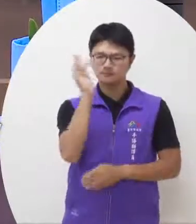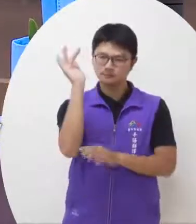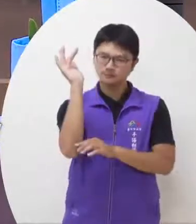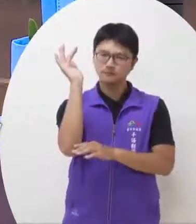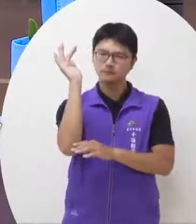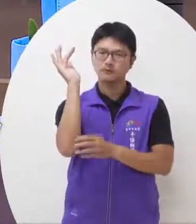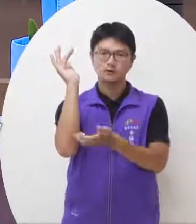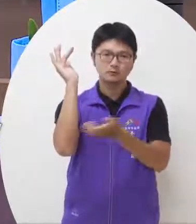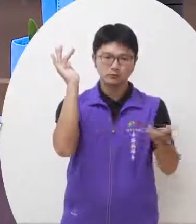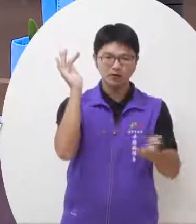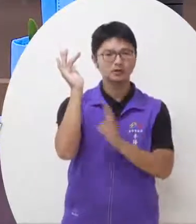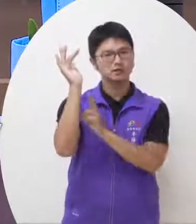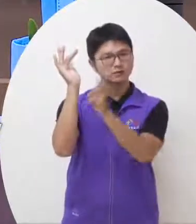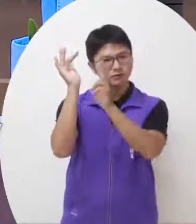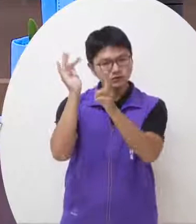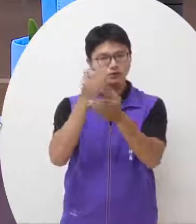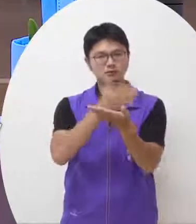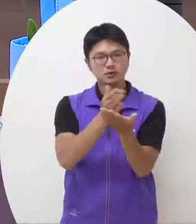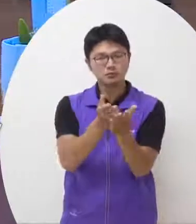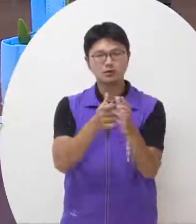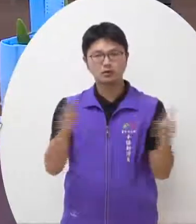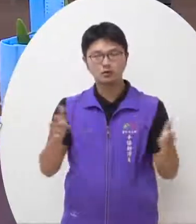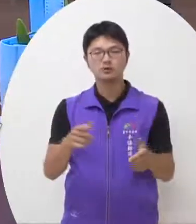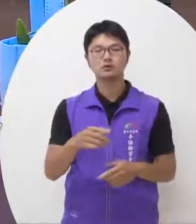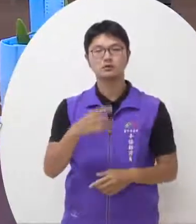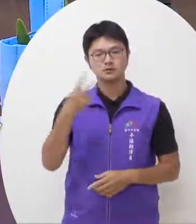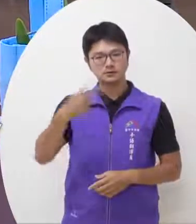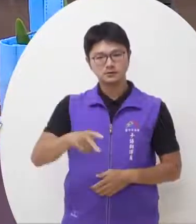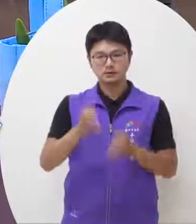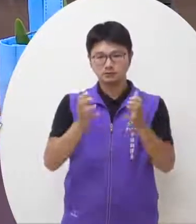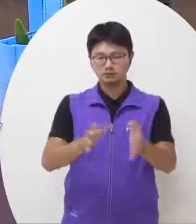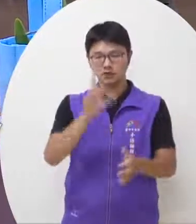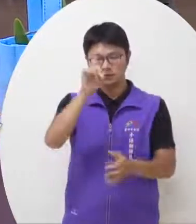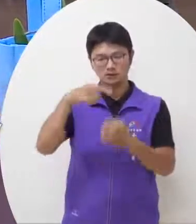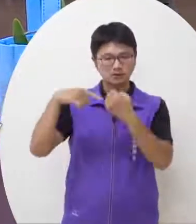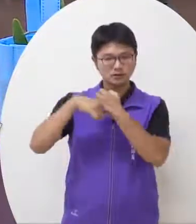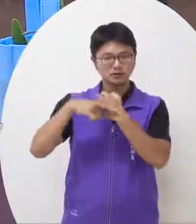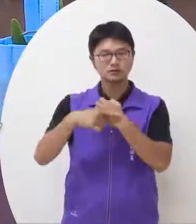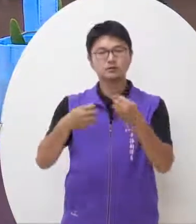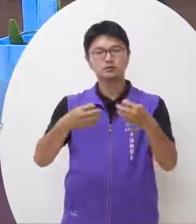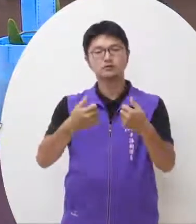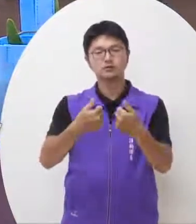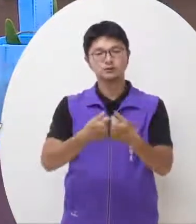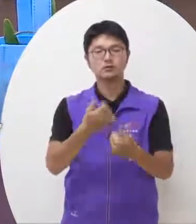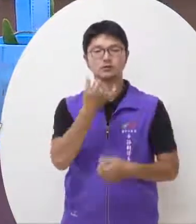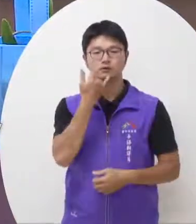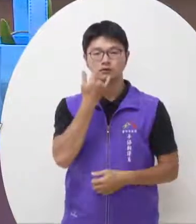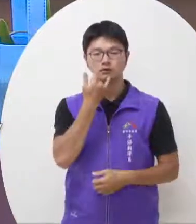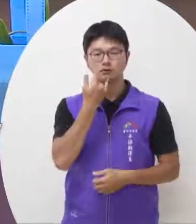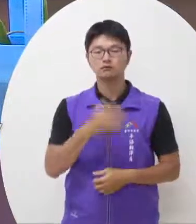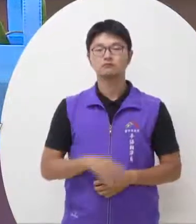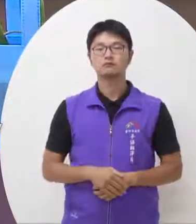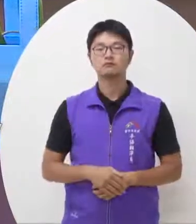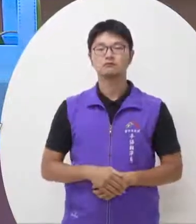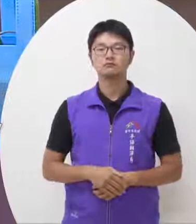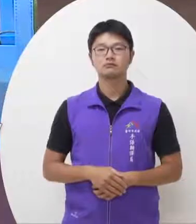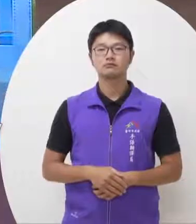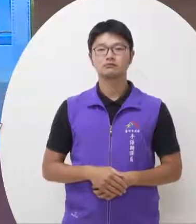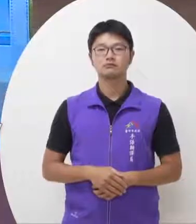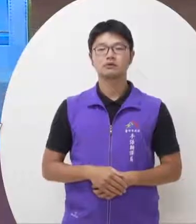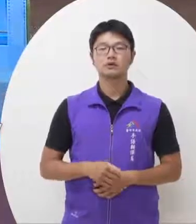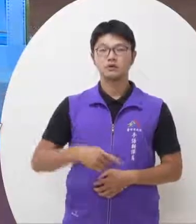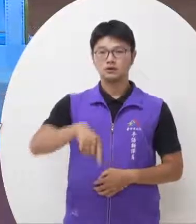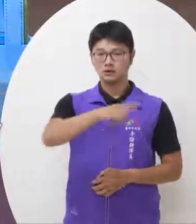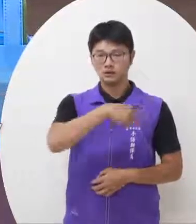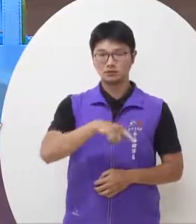要求。那我可不可以拜托建设局去研究一个机制？也许现在就有，就是列席。现在虽然他们可以提案，机